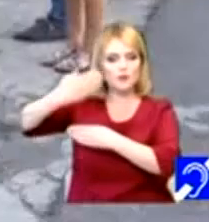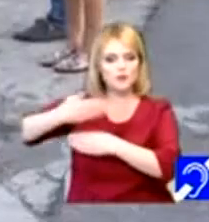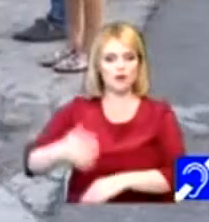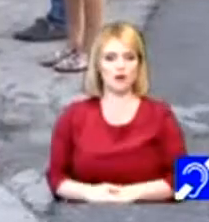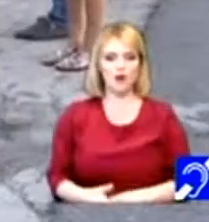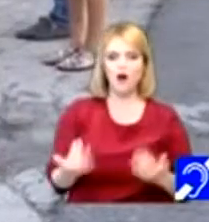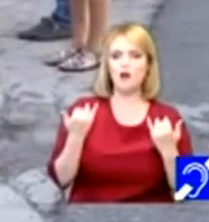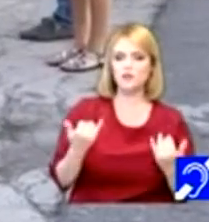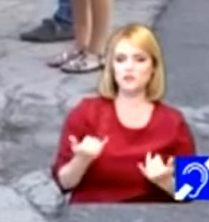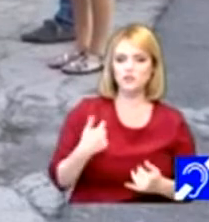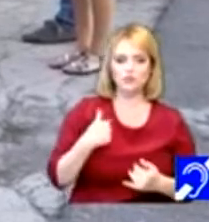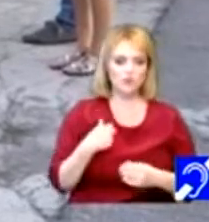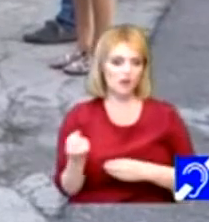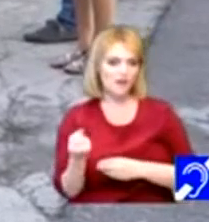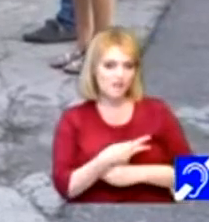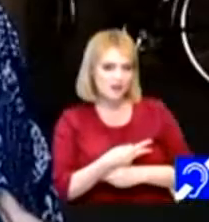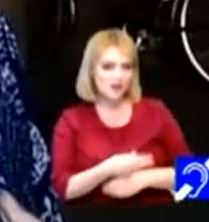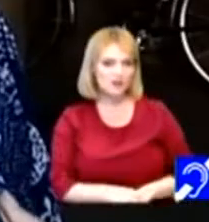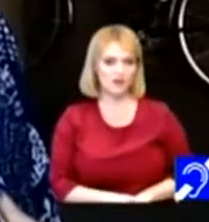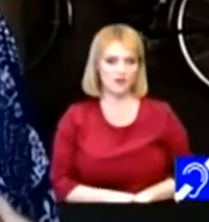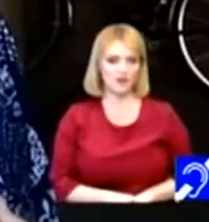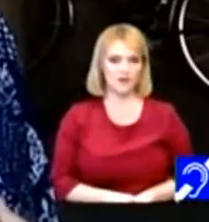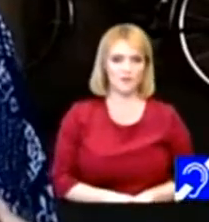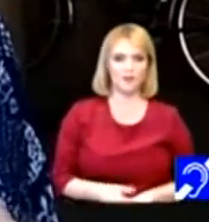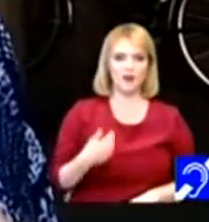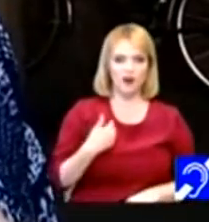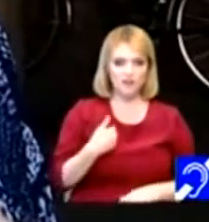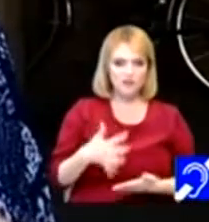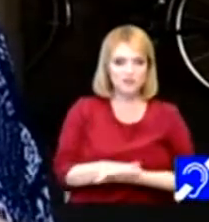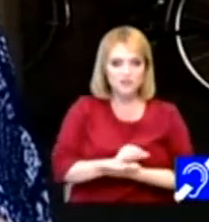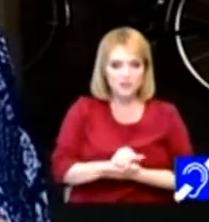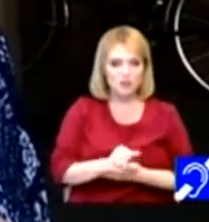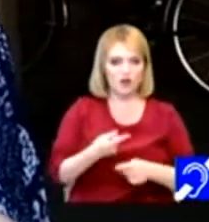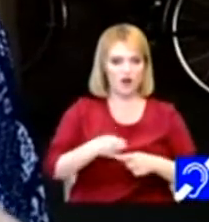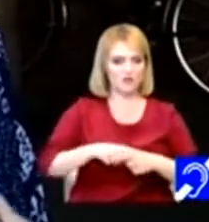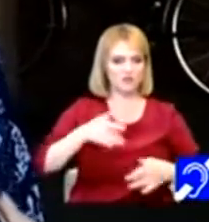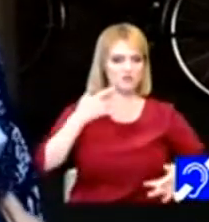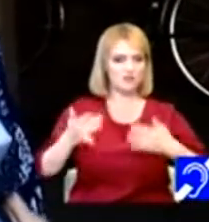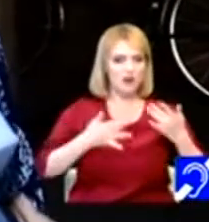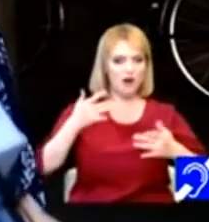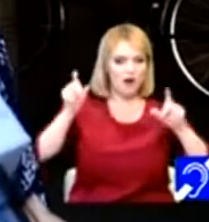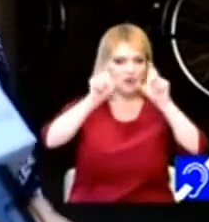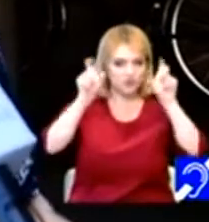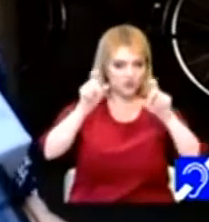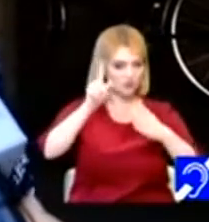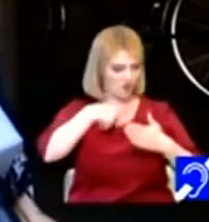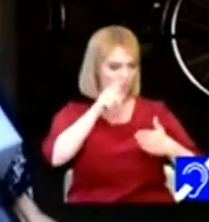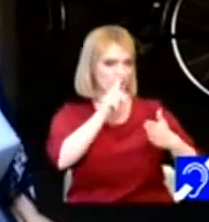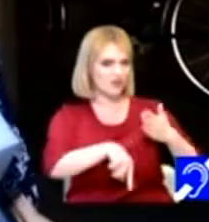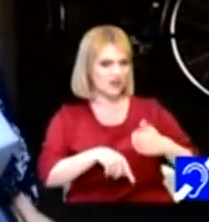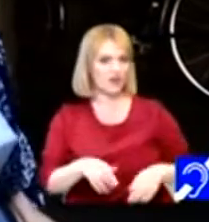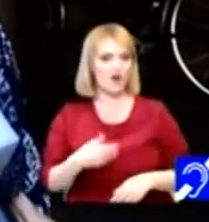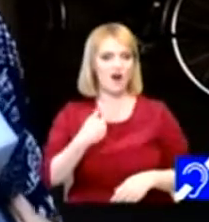zid. Cred că cineva vrea să pună copita, vrea să distrugă acest teatru, vrea ca orașul să uite